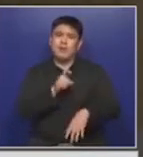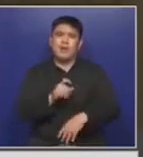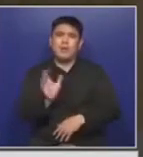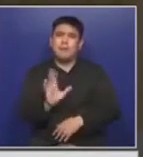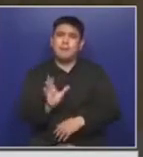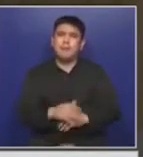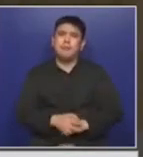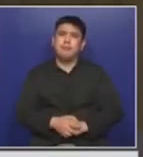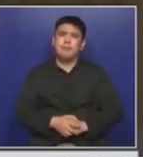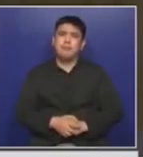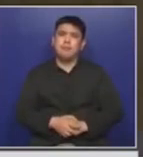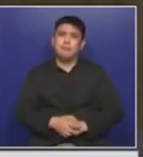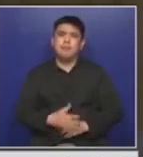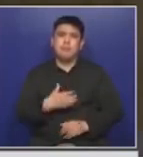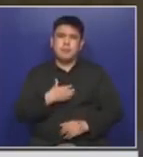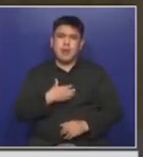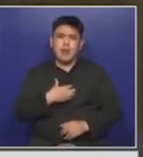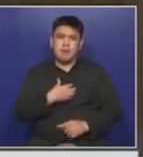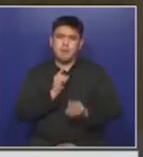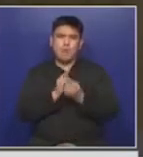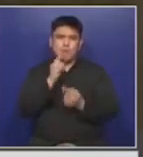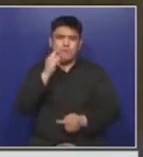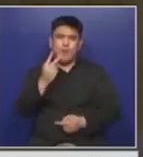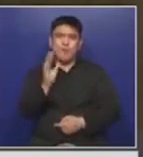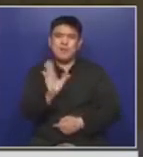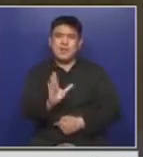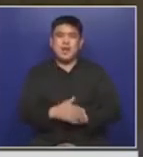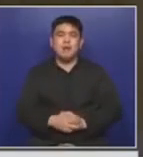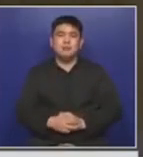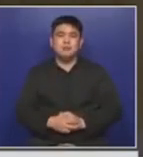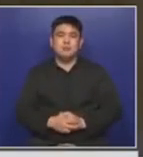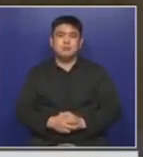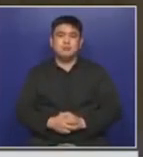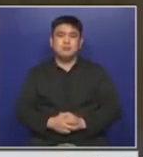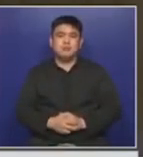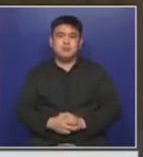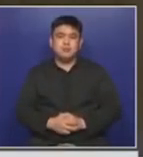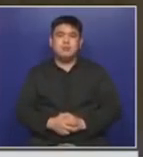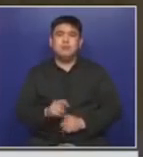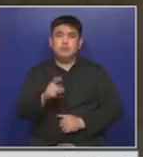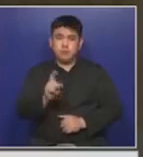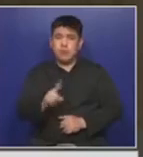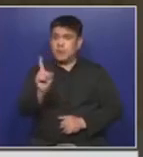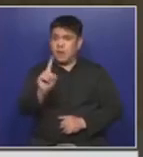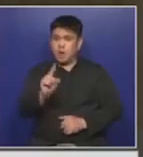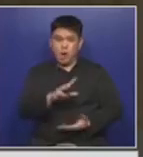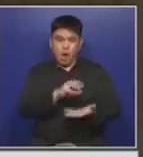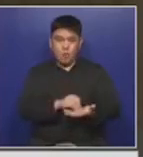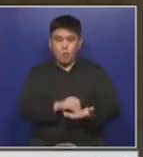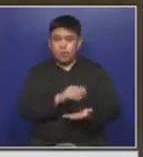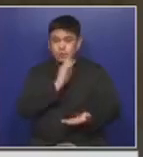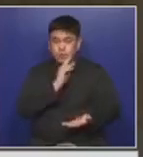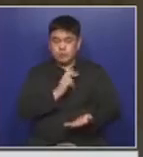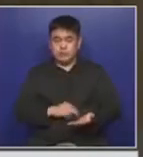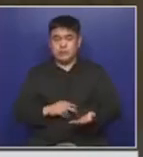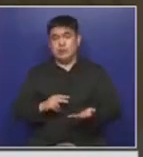งผมไม่อยากให้เกิดอีกนะครับผมขออนุญาตใช้เวทีนี้ที่จะชี้แจงว่าข้อมูลใดๆที่หน่วยงาน